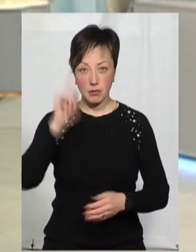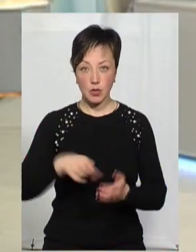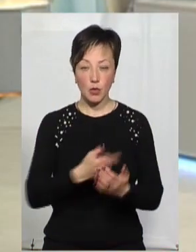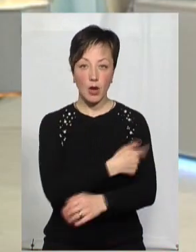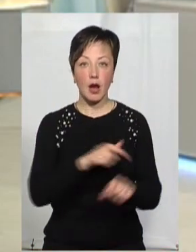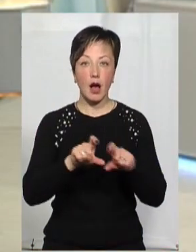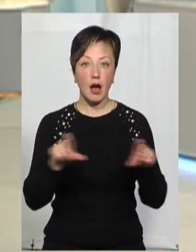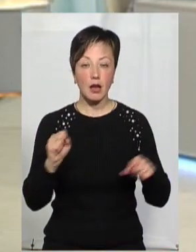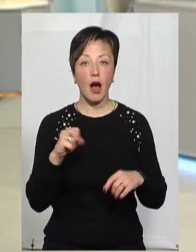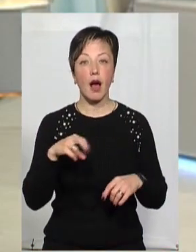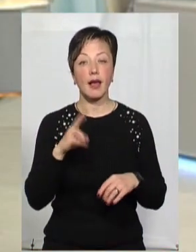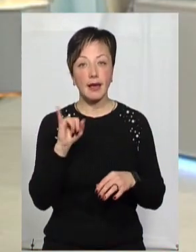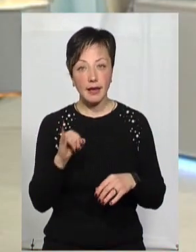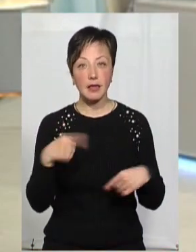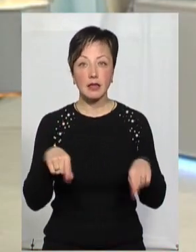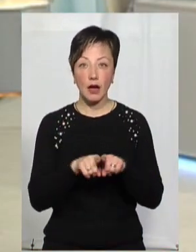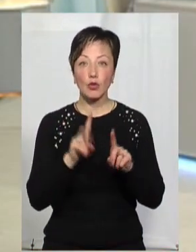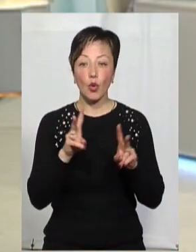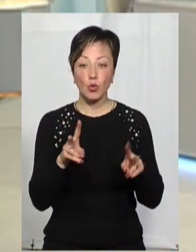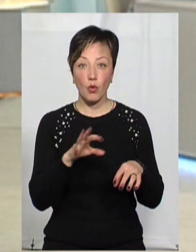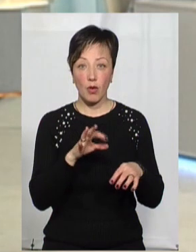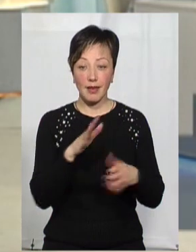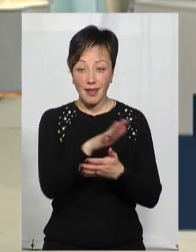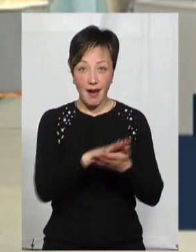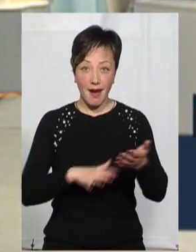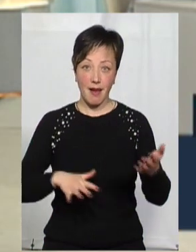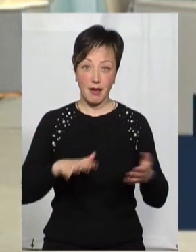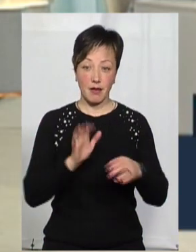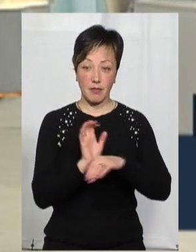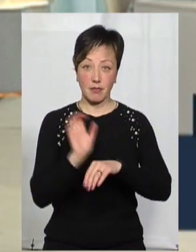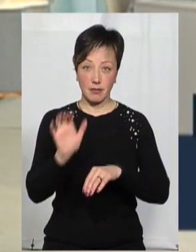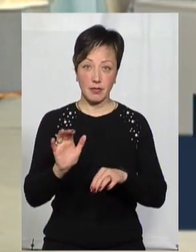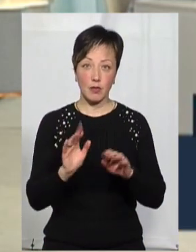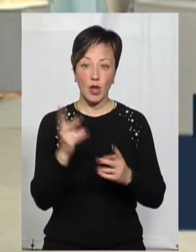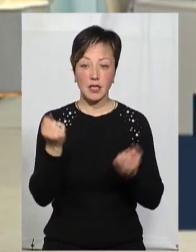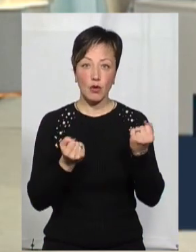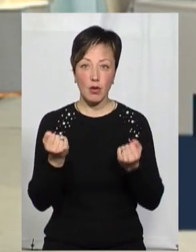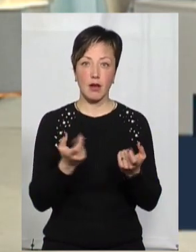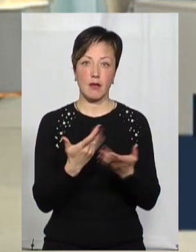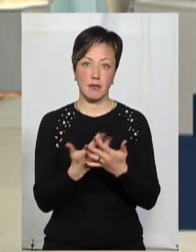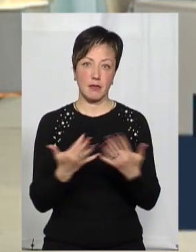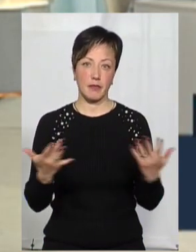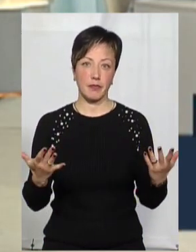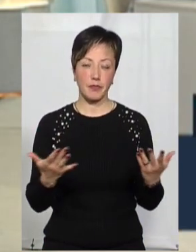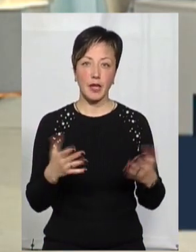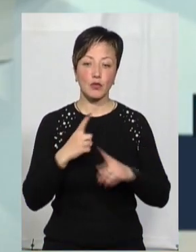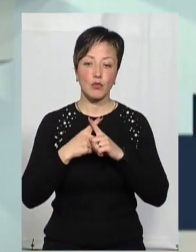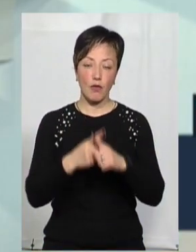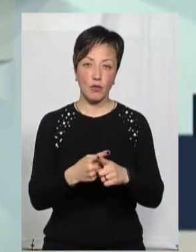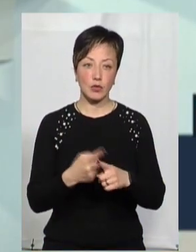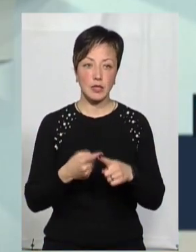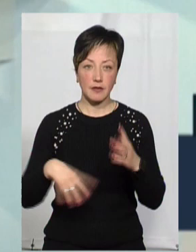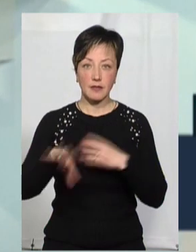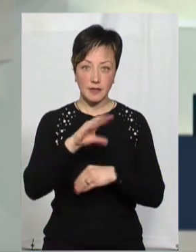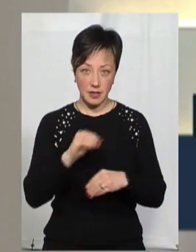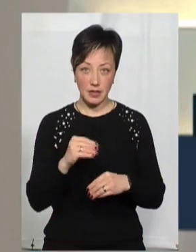міську лікарню, а також ті, які везли, ті, які були за рулем, і ті, які супроводжували і